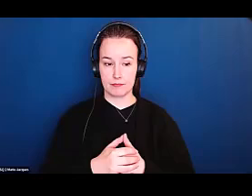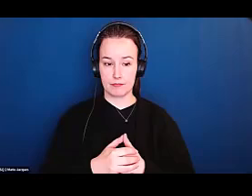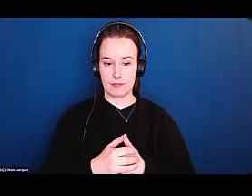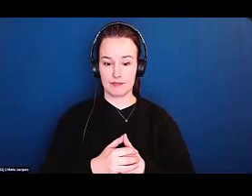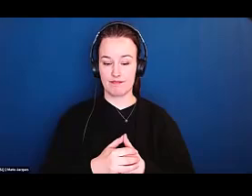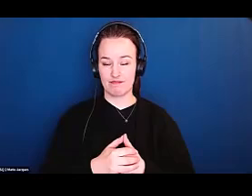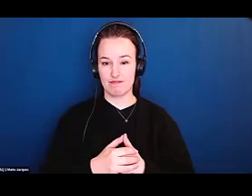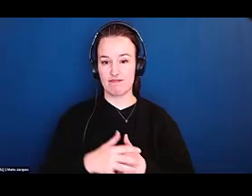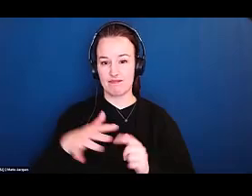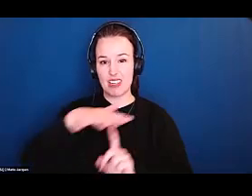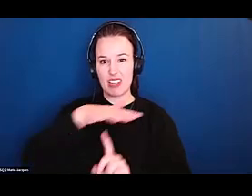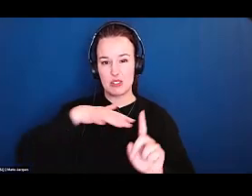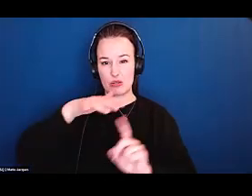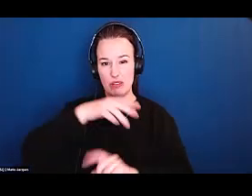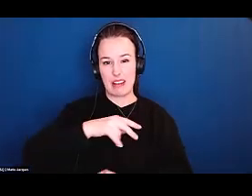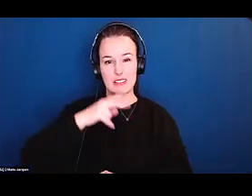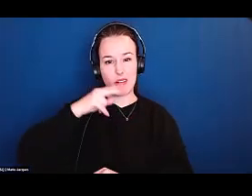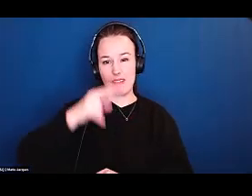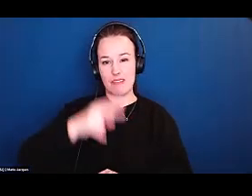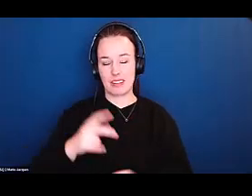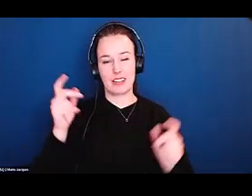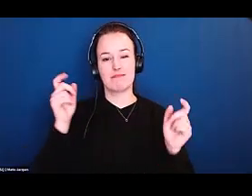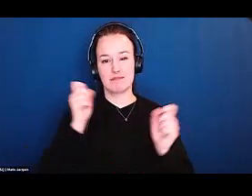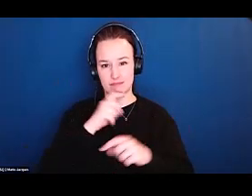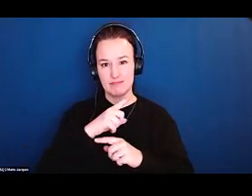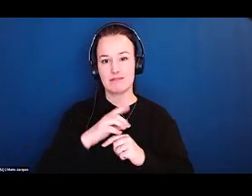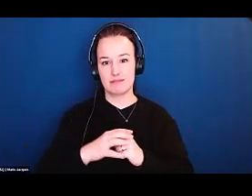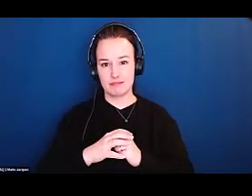La réalité est difficile